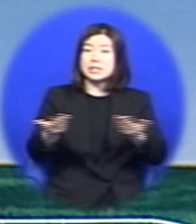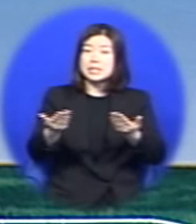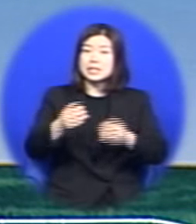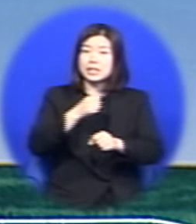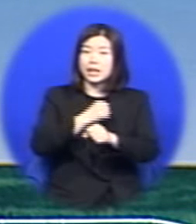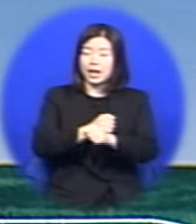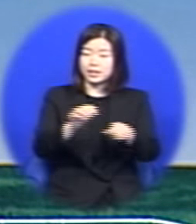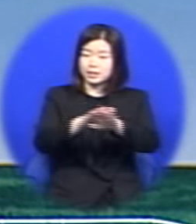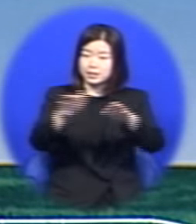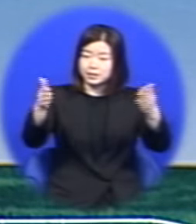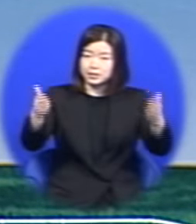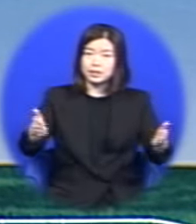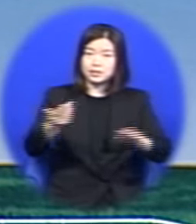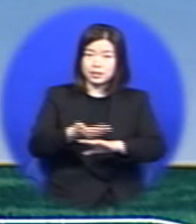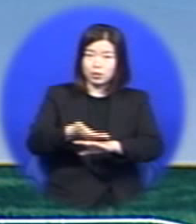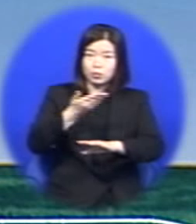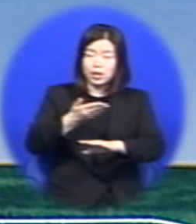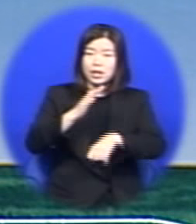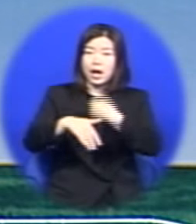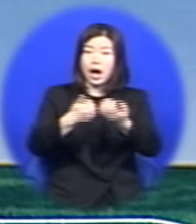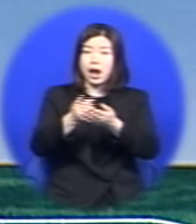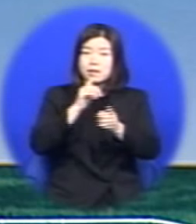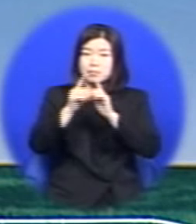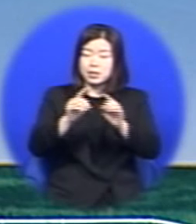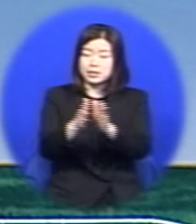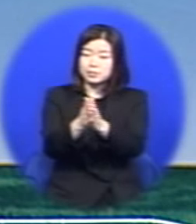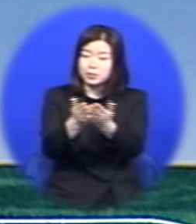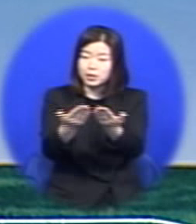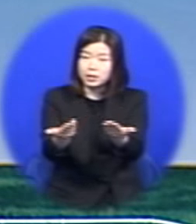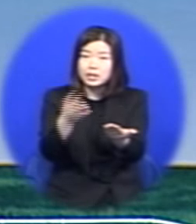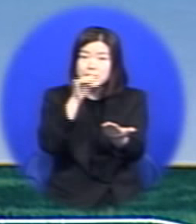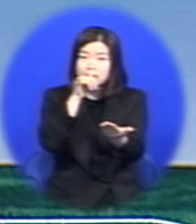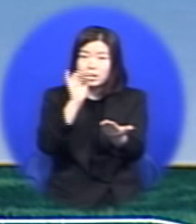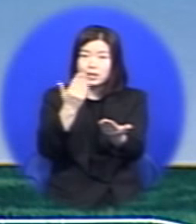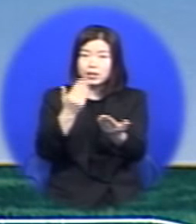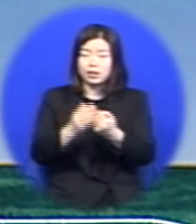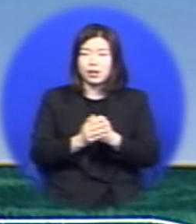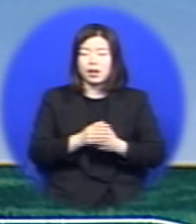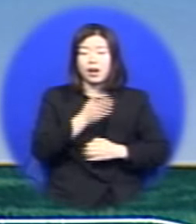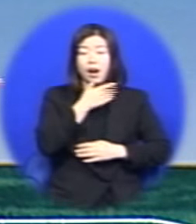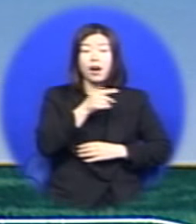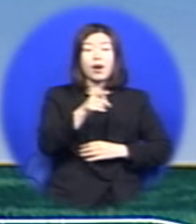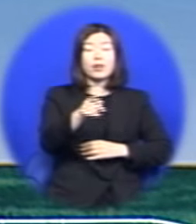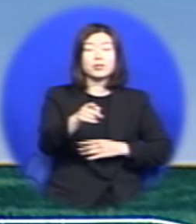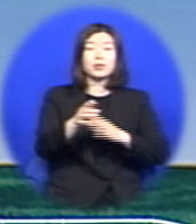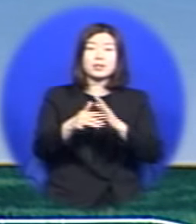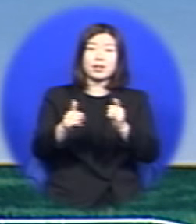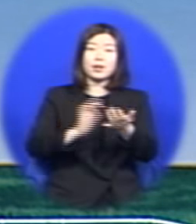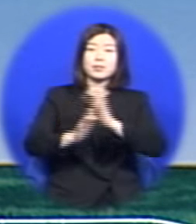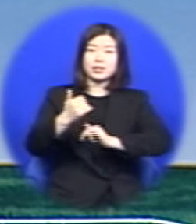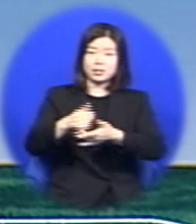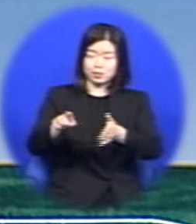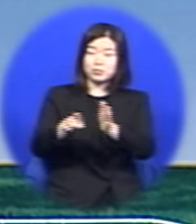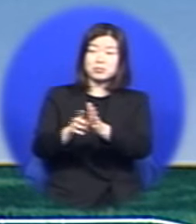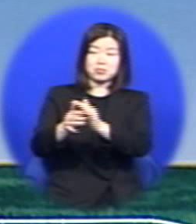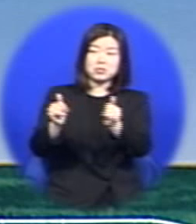위에는 하나님의 말씀의 성경책이 항상 펼쳐져 있어야 합니다. 아, 저 사람이 예수 믿는